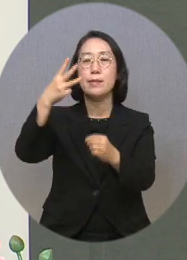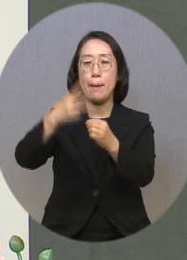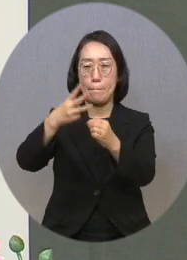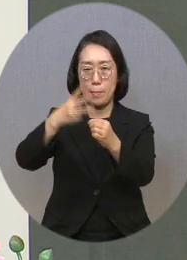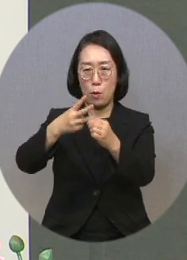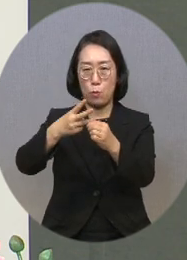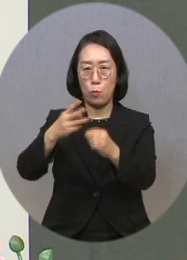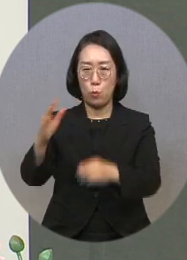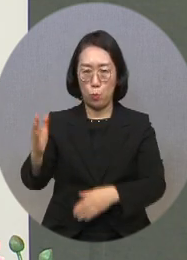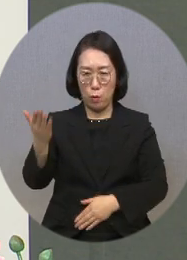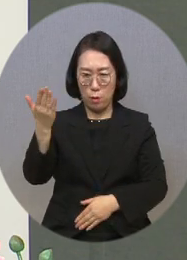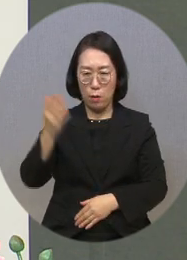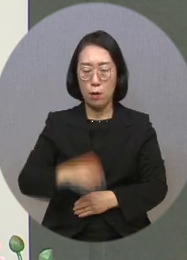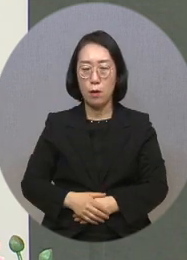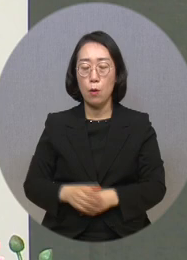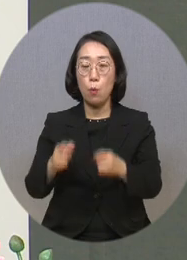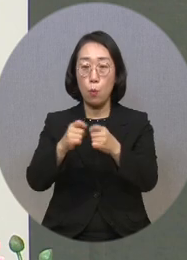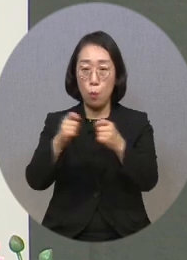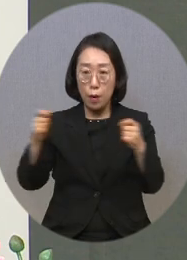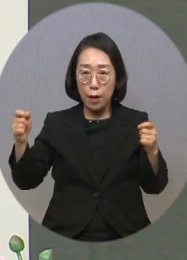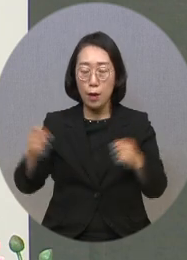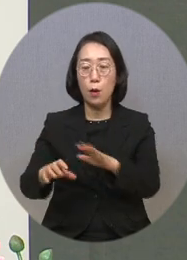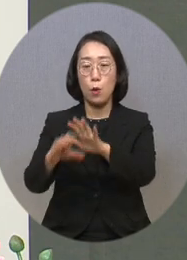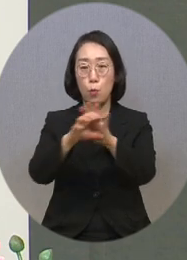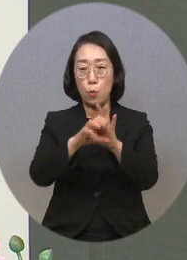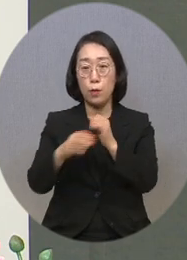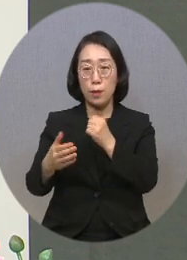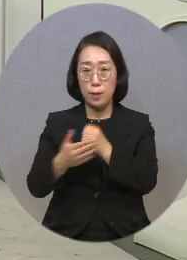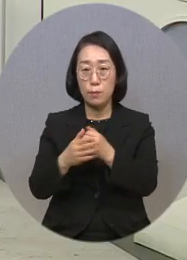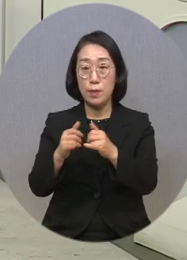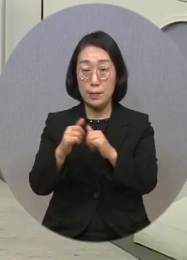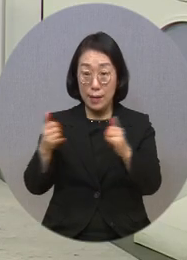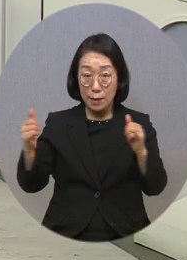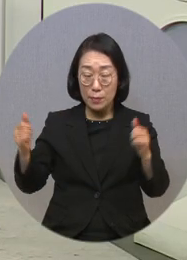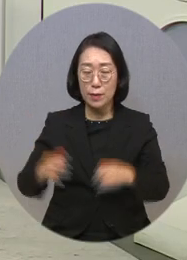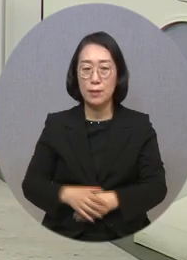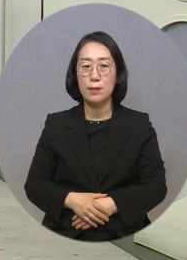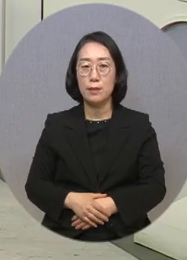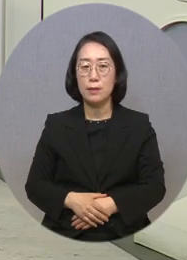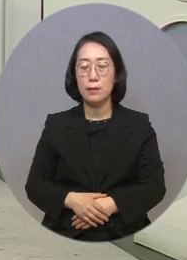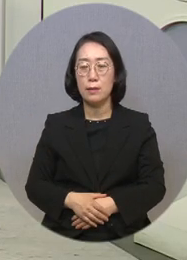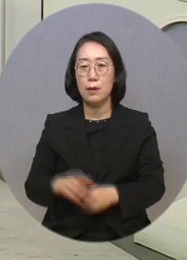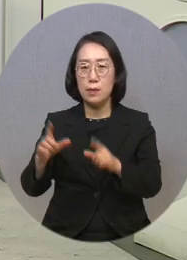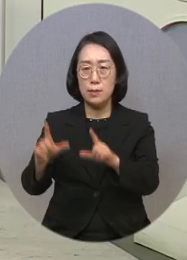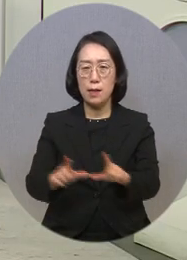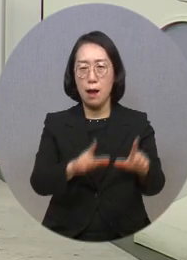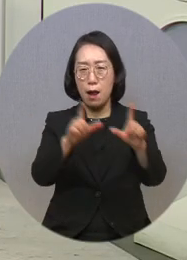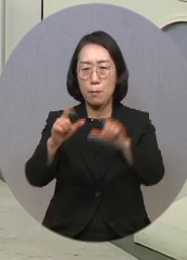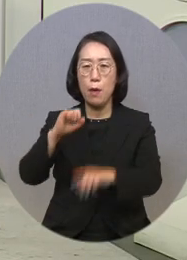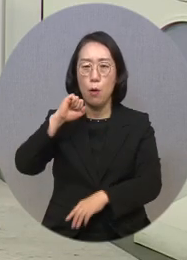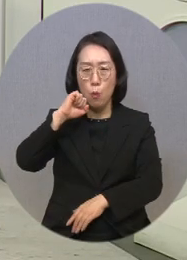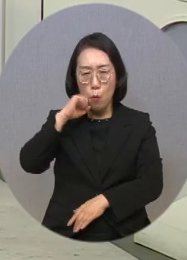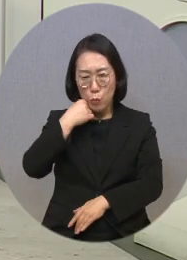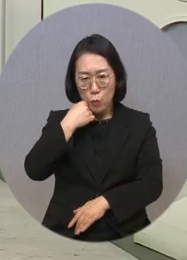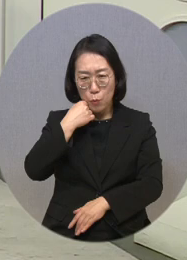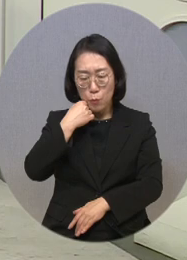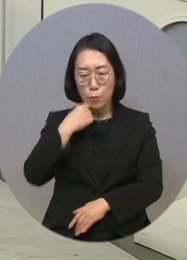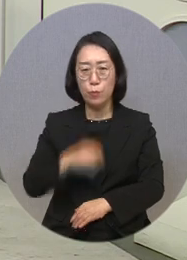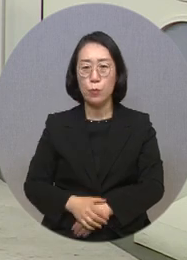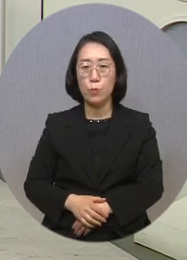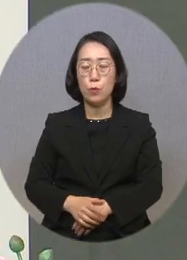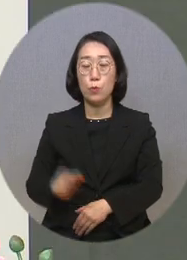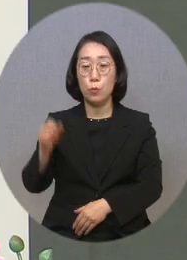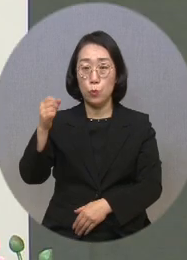접어들었습니다. 코로나로 인해서 국민들이 그야말로 삶의 어려움을 겪고 있을 뿐만